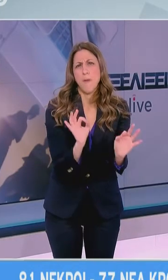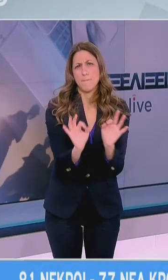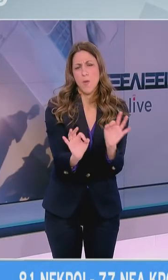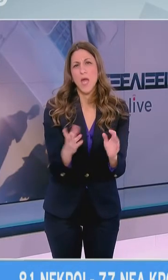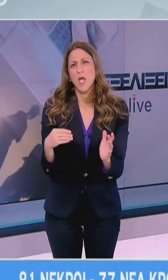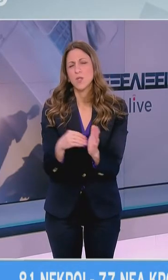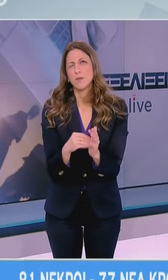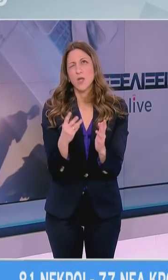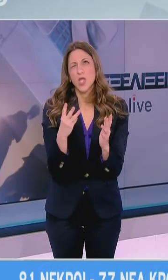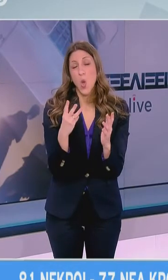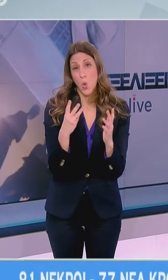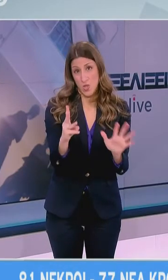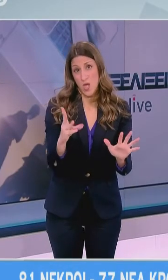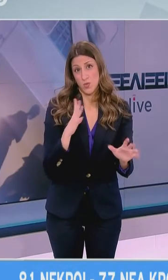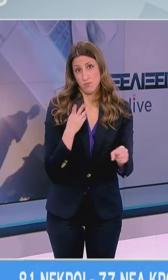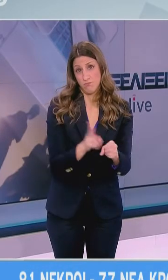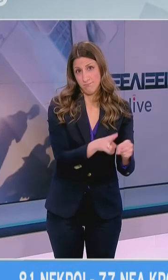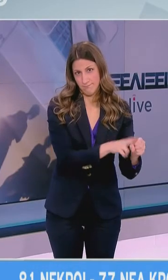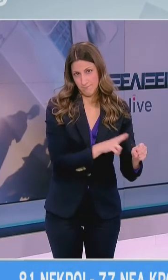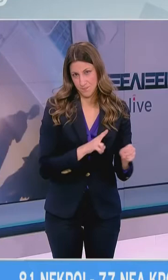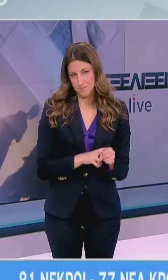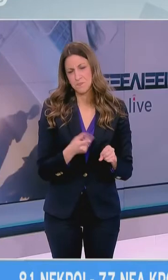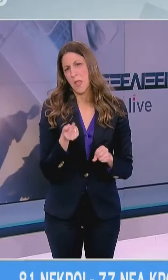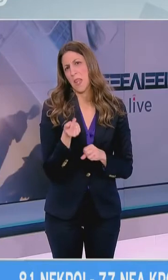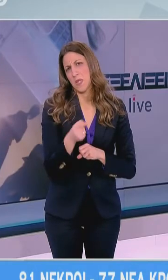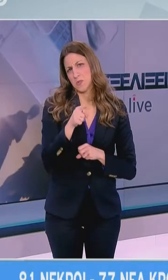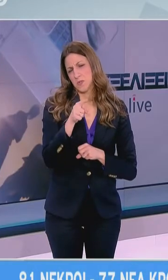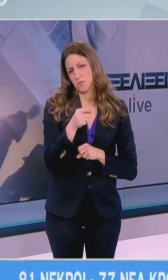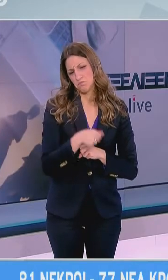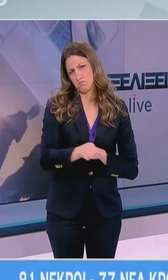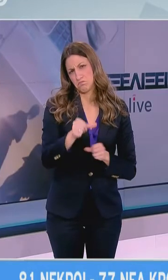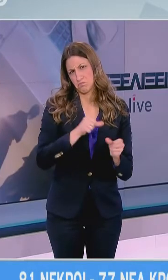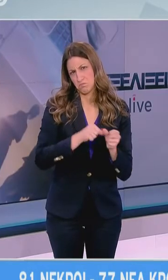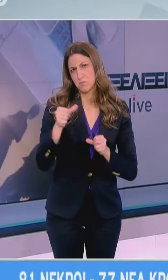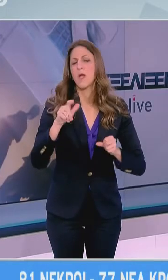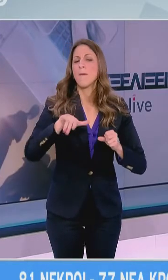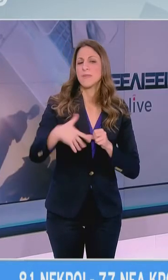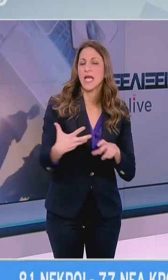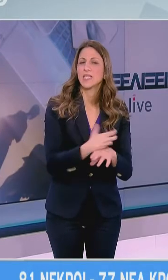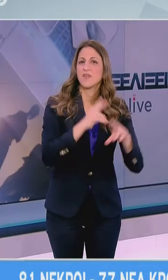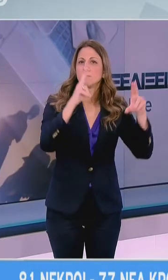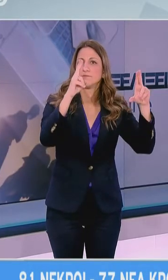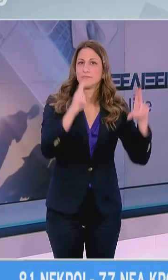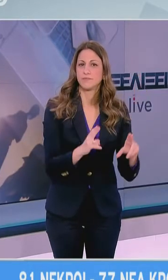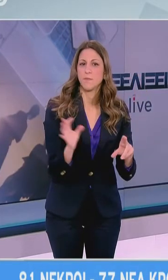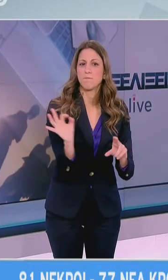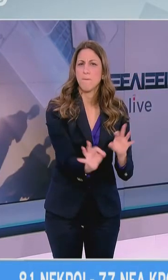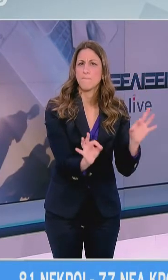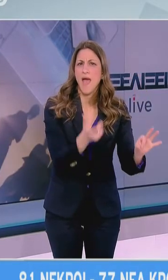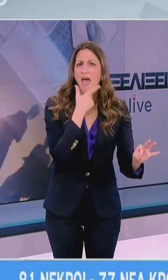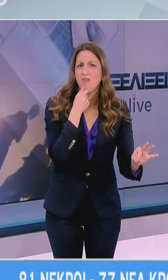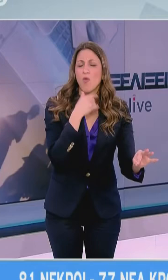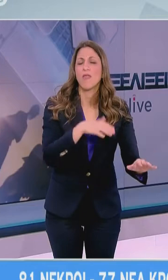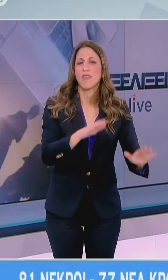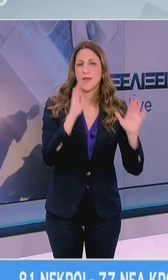περίπου 800 θανάτους. Κράτησε λίγο, περιορίστηκε με τα μέτρα δημόσιας υγείας, δεν μεταδιδόταν εύκολα.